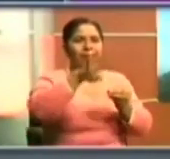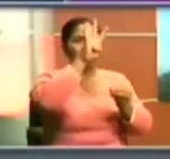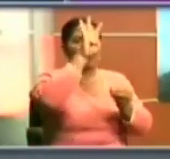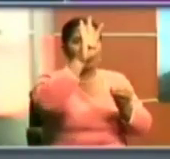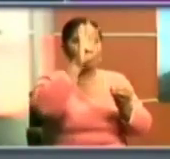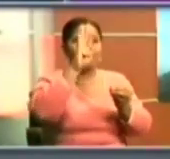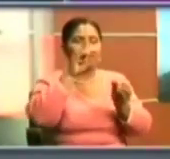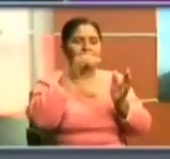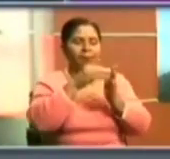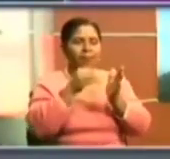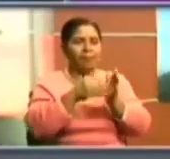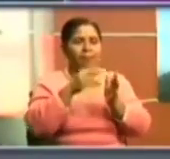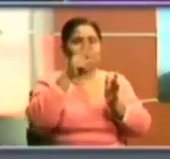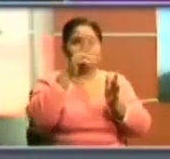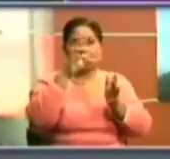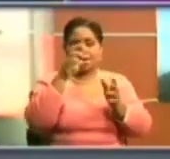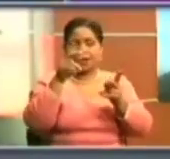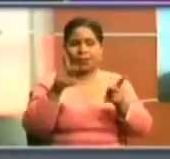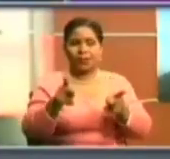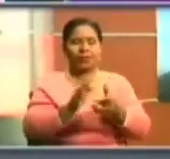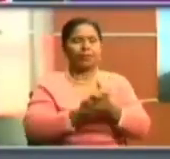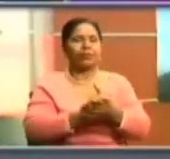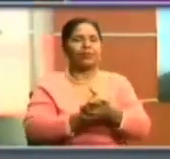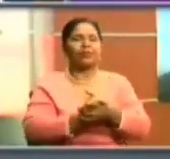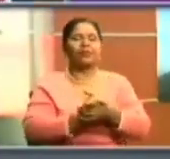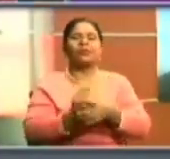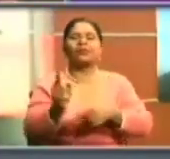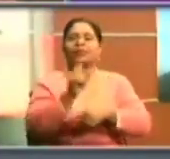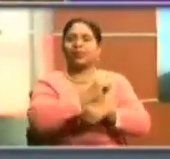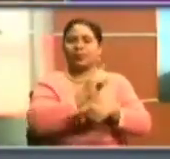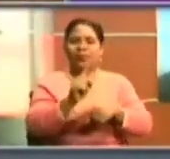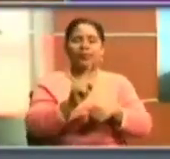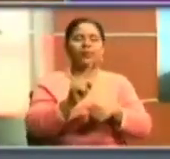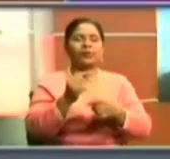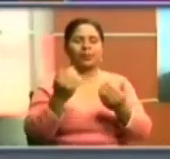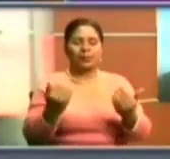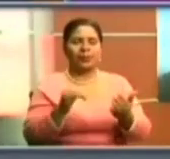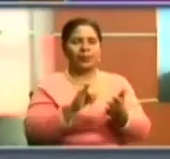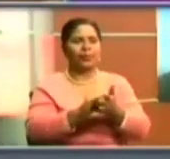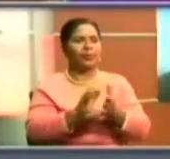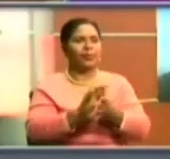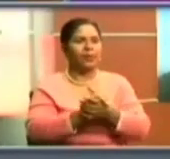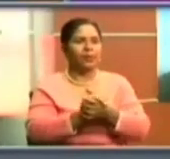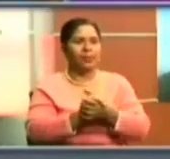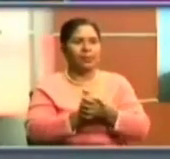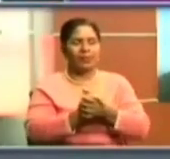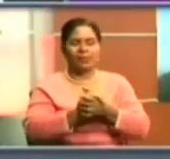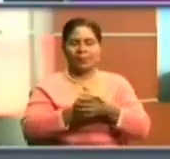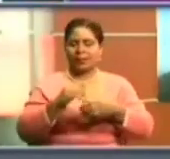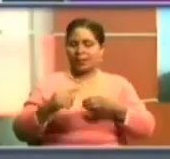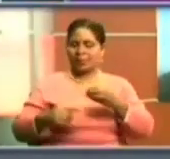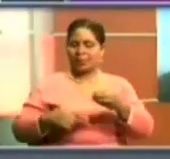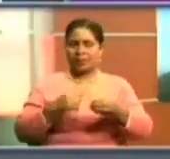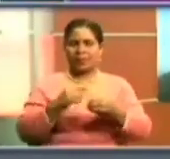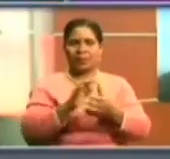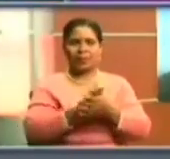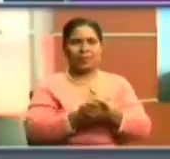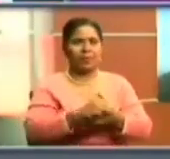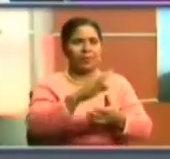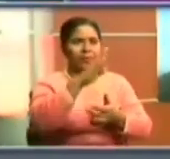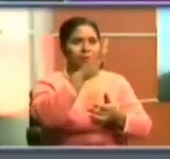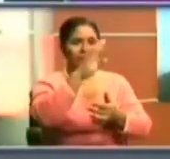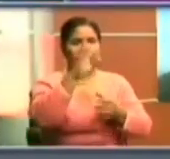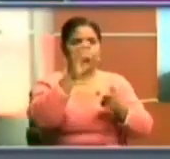personnes. Dans la date 6 décembre 2017. Et dans 4200 personnes, il y a environ moins que 400